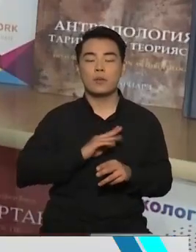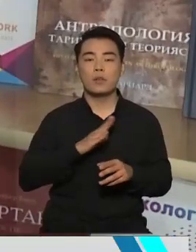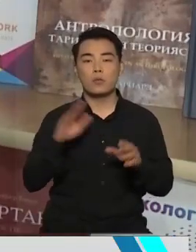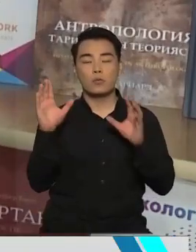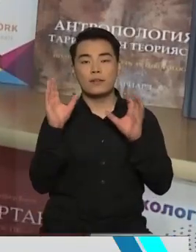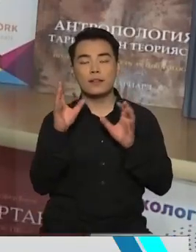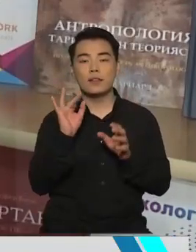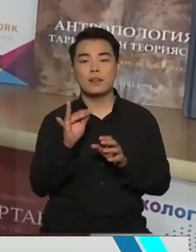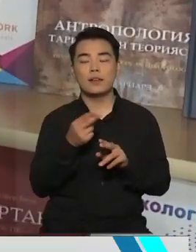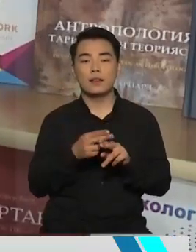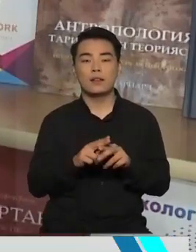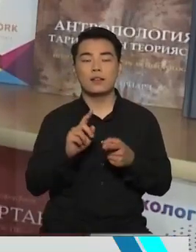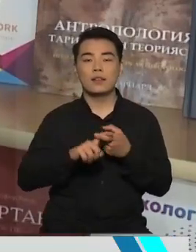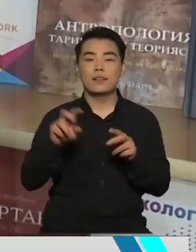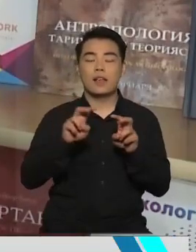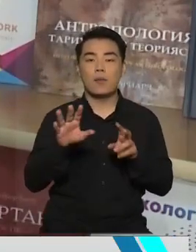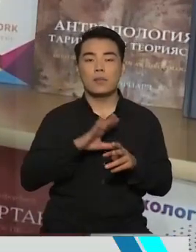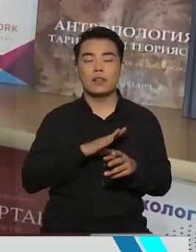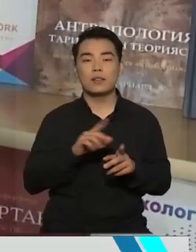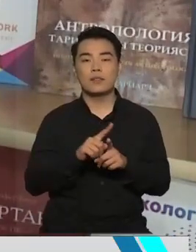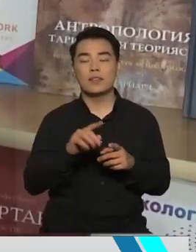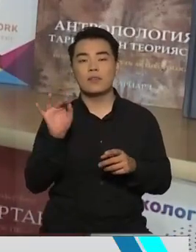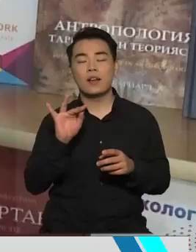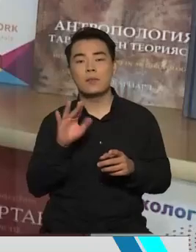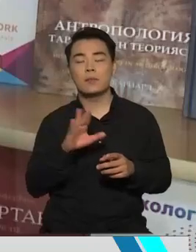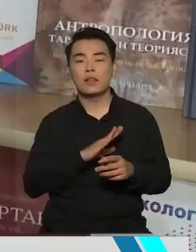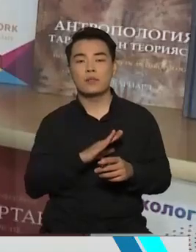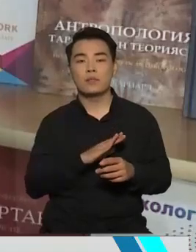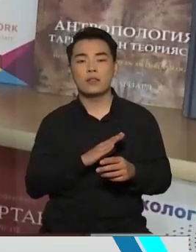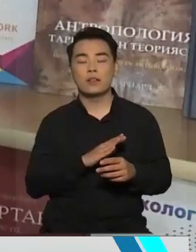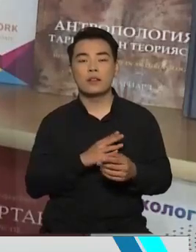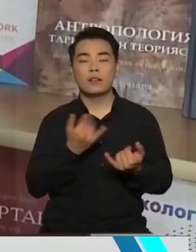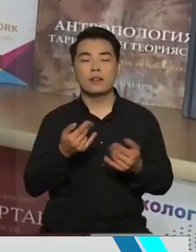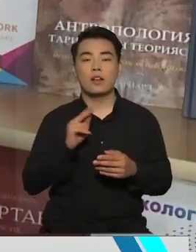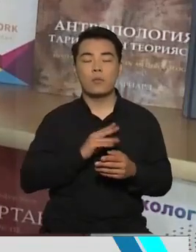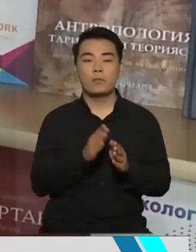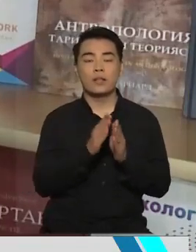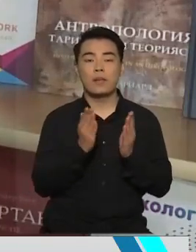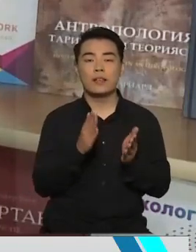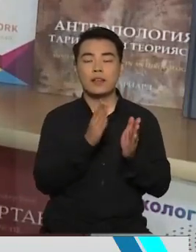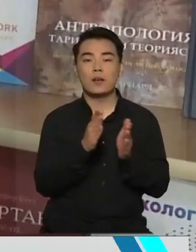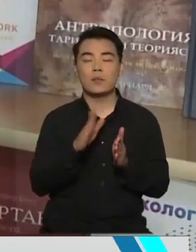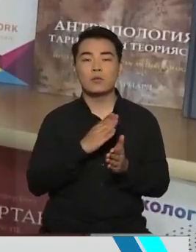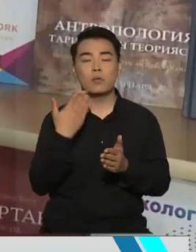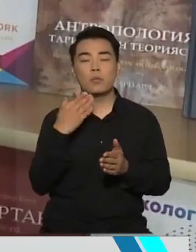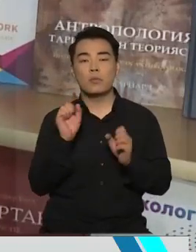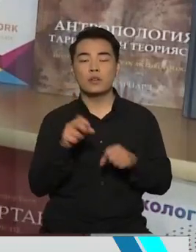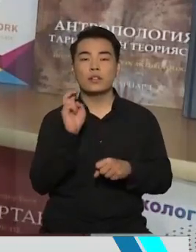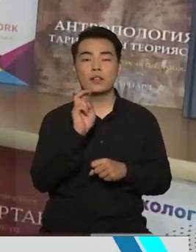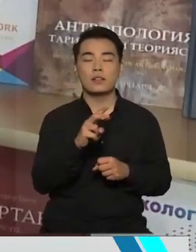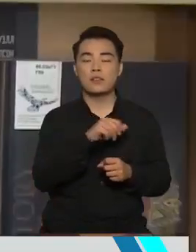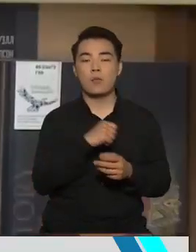университета. Они искали информацию, и эта книга доступна в нашей библиотеке. Мы в любой момент можем сами взять